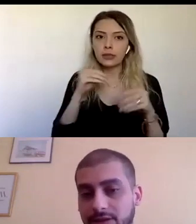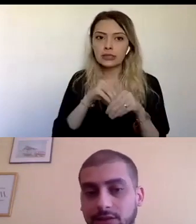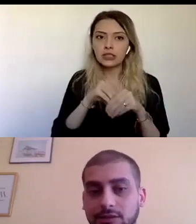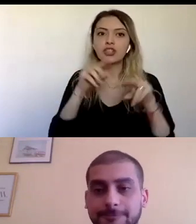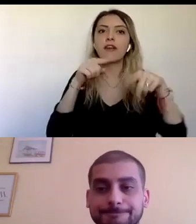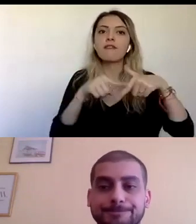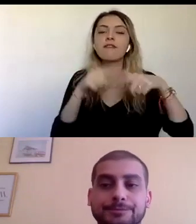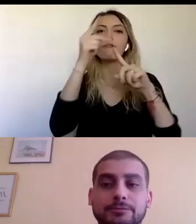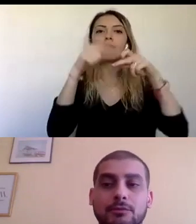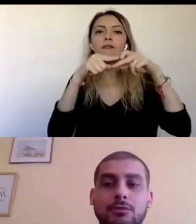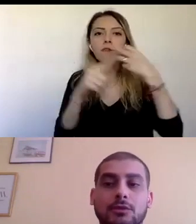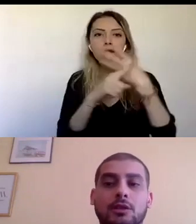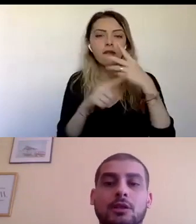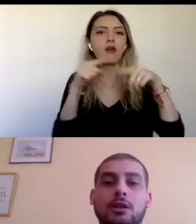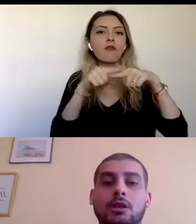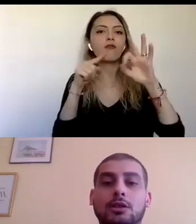kullanabilirsiniz.